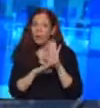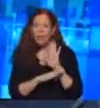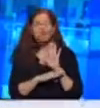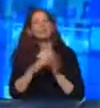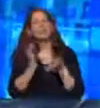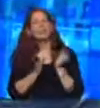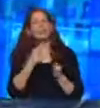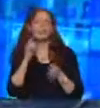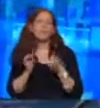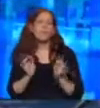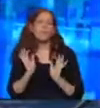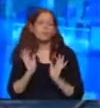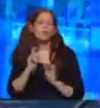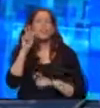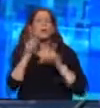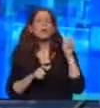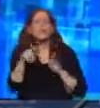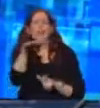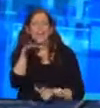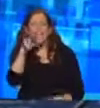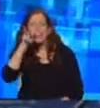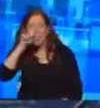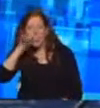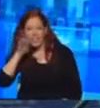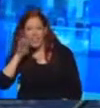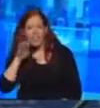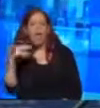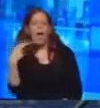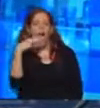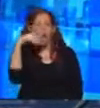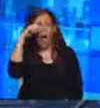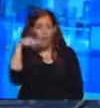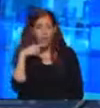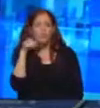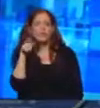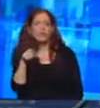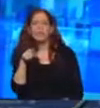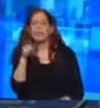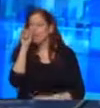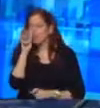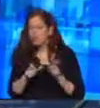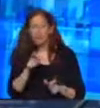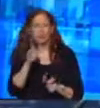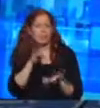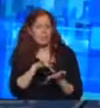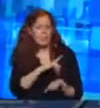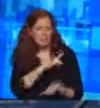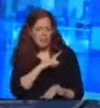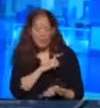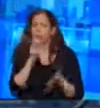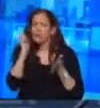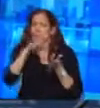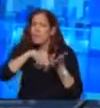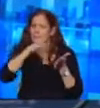ישפטו. תושבי נתיב האבות הם מיטב בניה של ישראל, הם משרתים במילואים ביחידות קרביות, משלמים